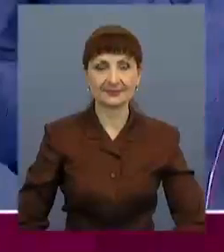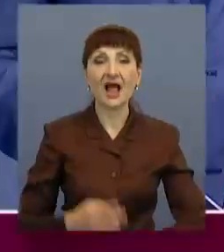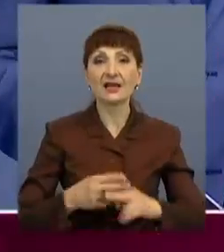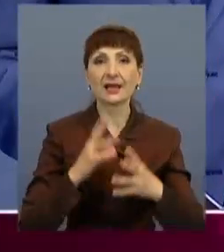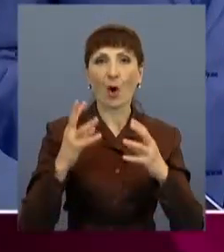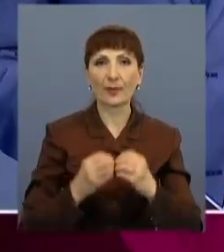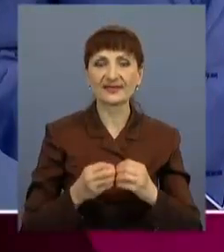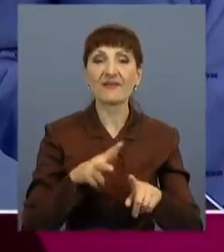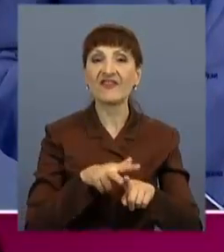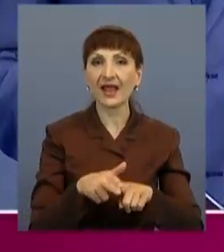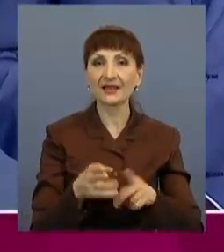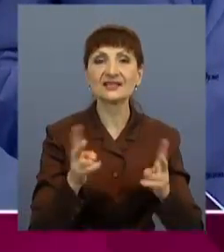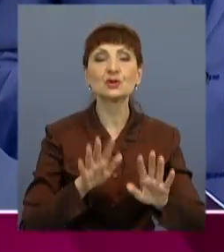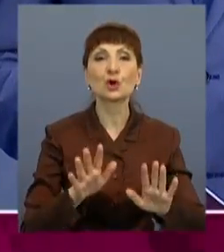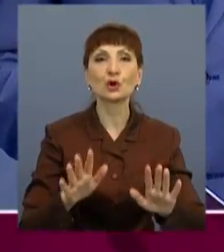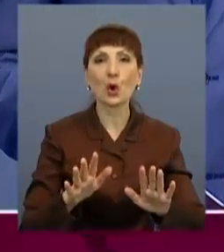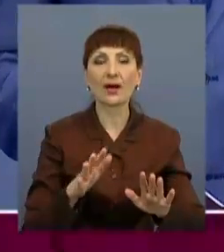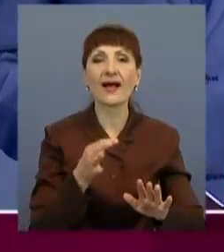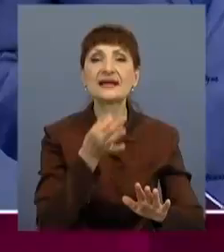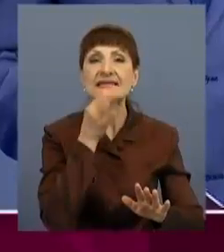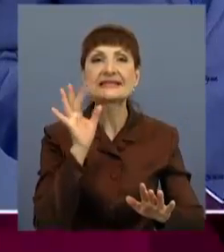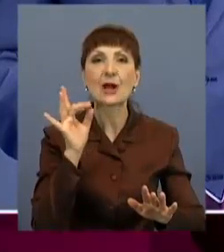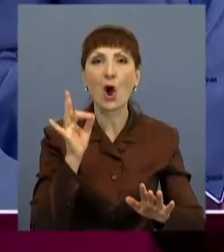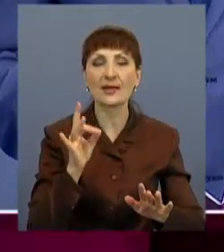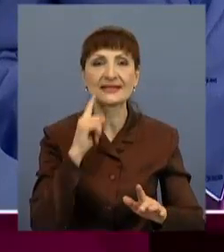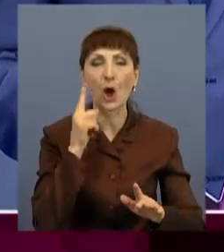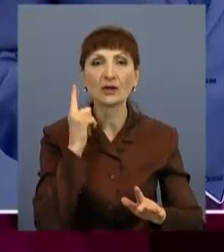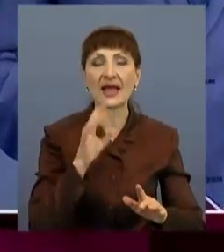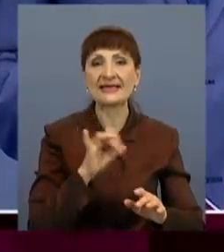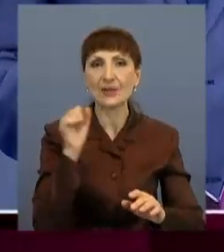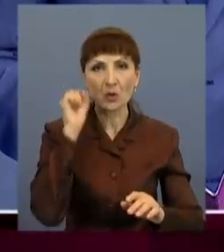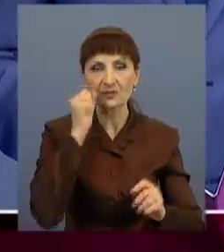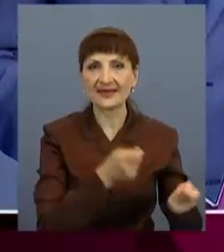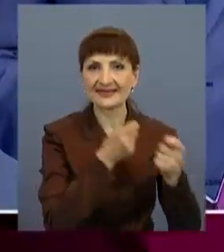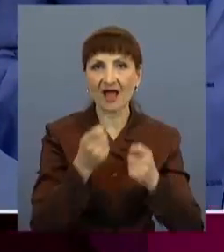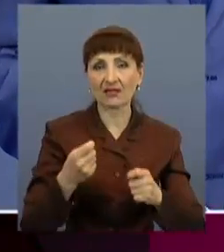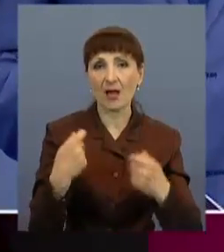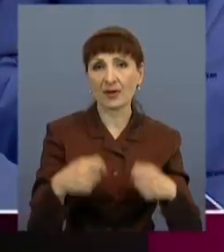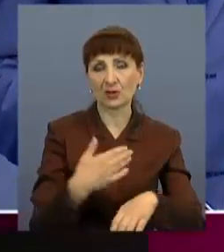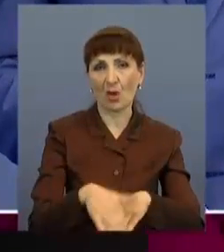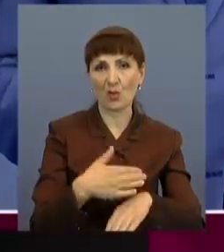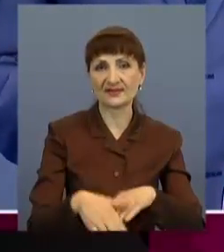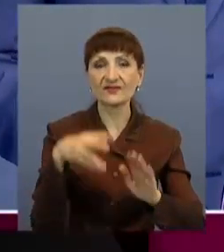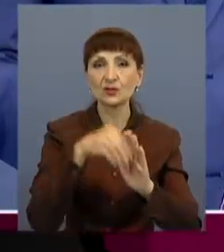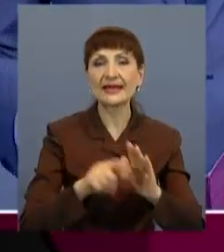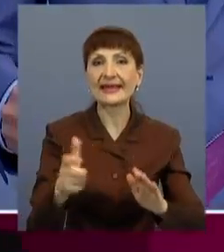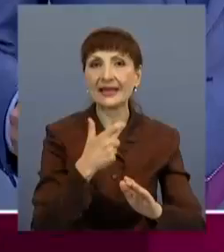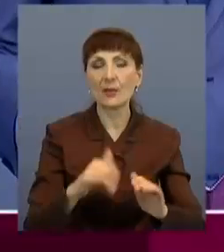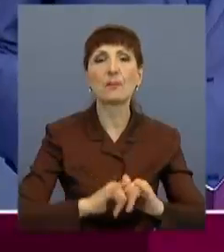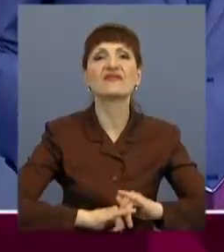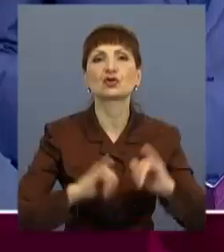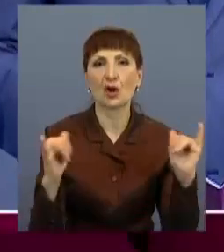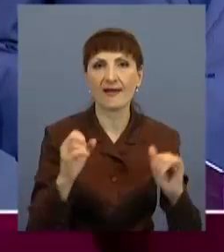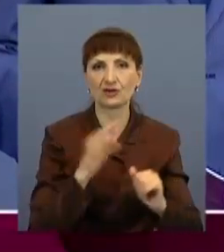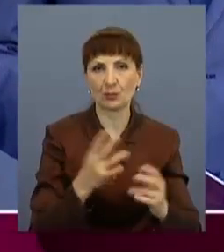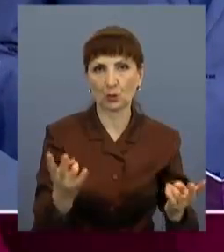Таким образом, вредными остаются только незрелые фрукты из Узбекистана, которые продают на улице. Содержание нитратов в них превышает